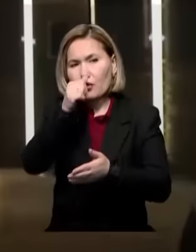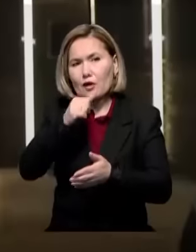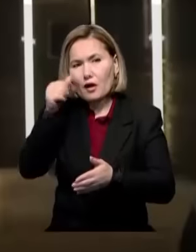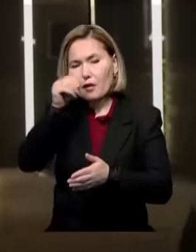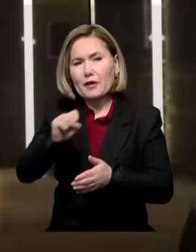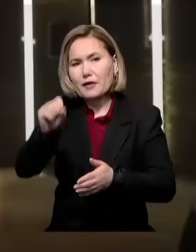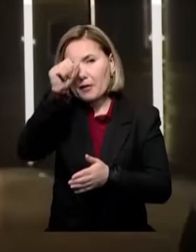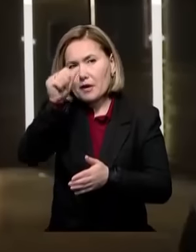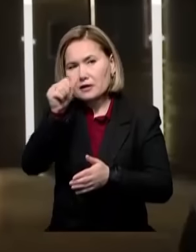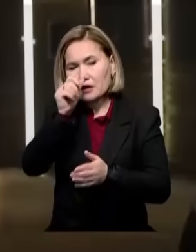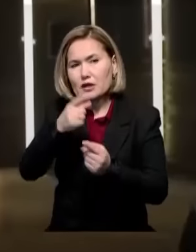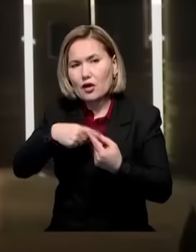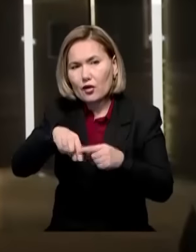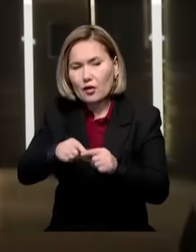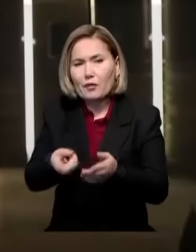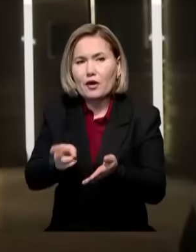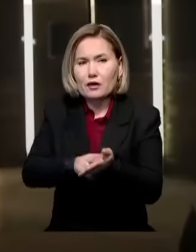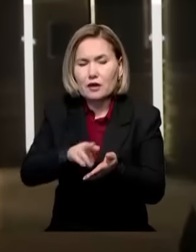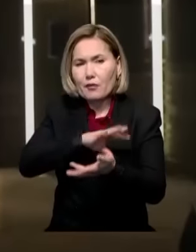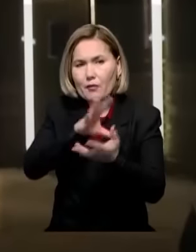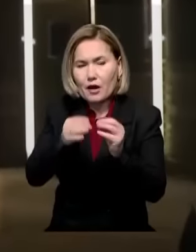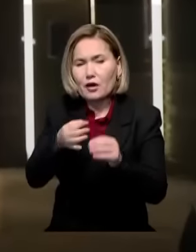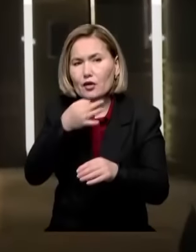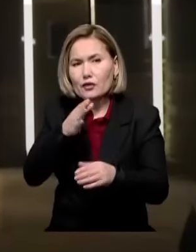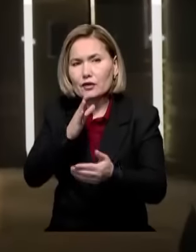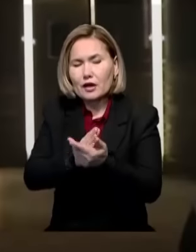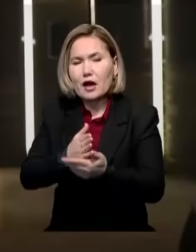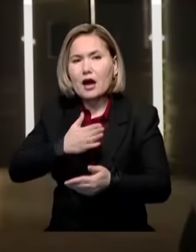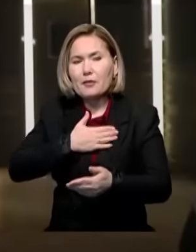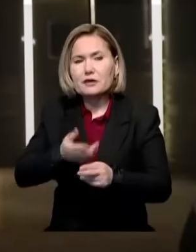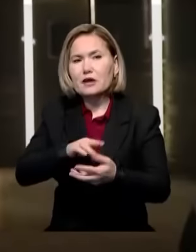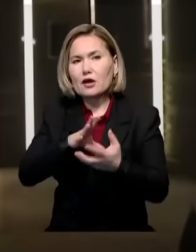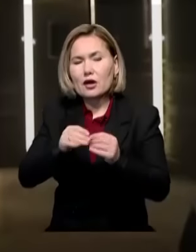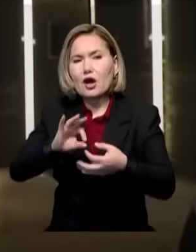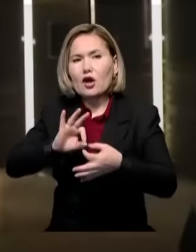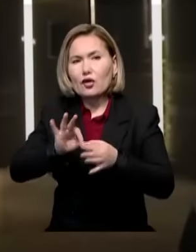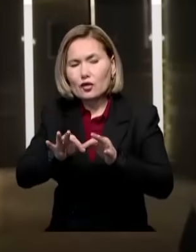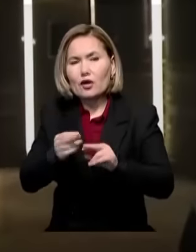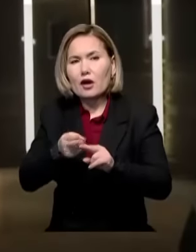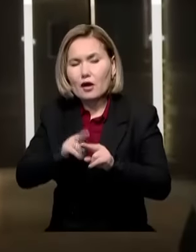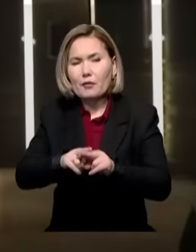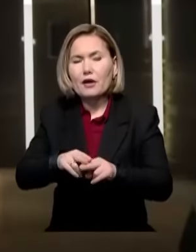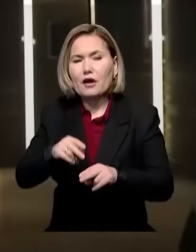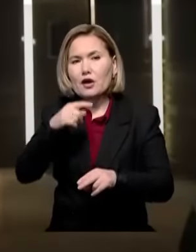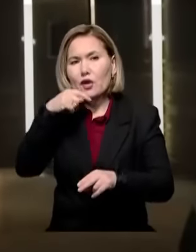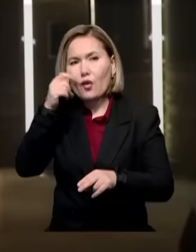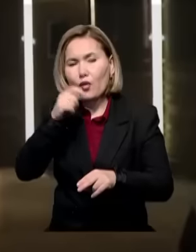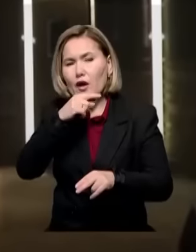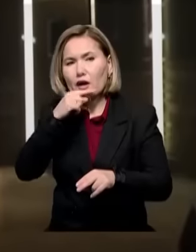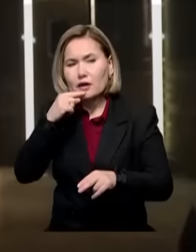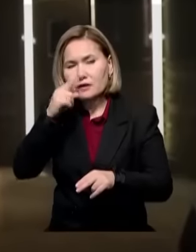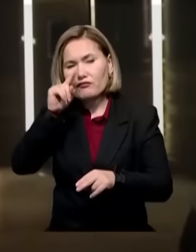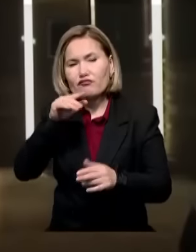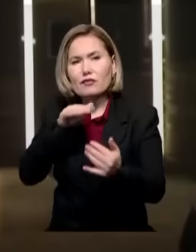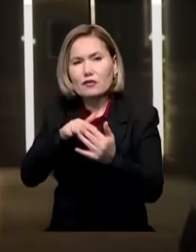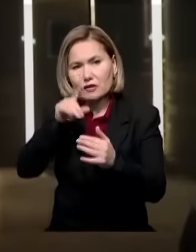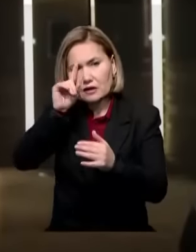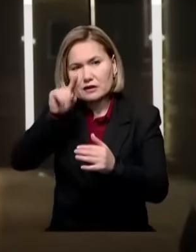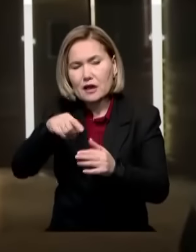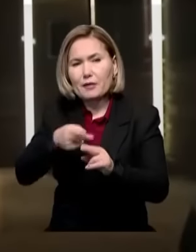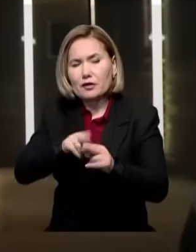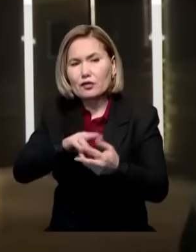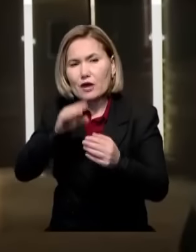тамызында көшіп келгенбіз. Әзірге бәрі ұнап жатыр. Біз қазіргі күрделі геосаяси жағдайда кәсібімізді дамытуға жайлы мекен